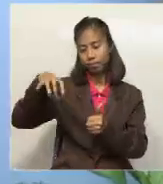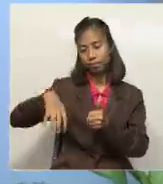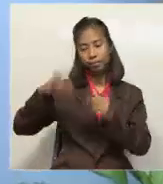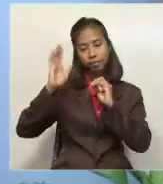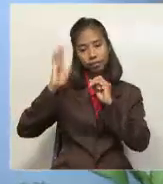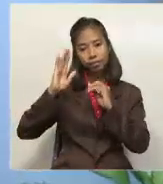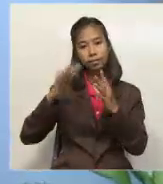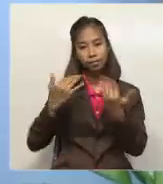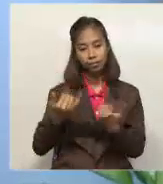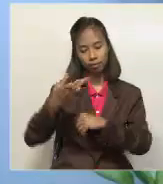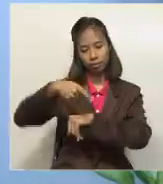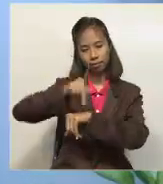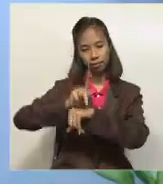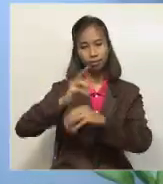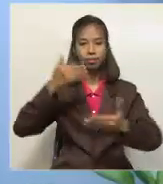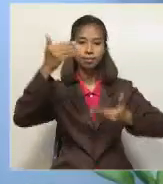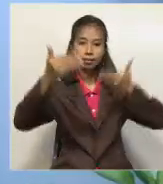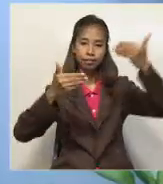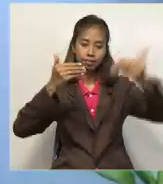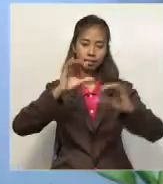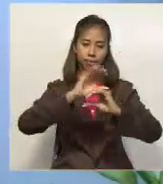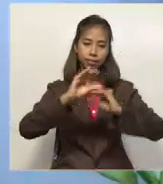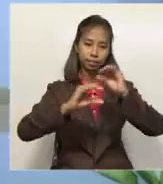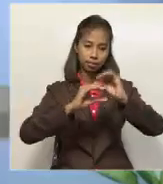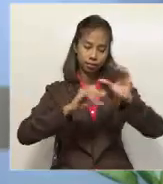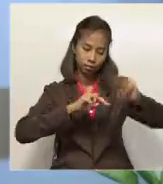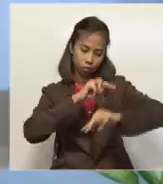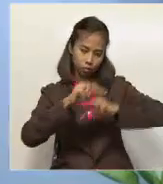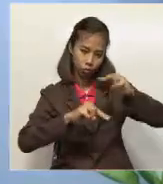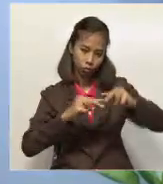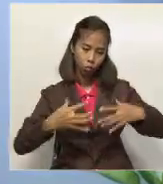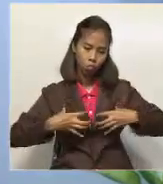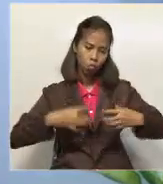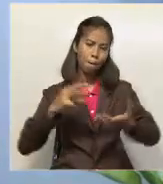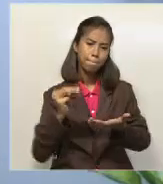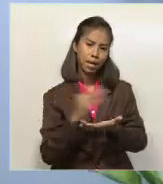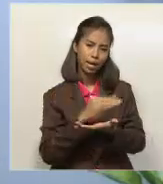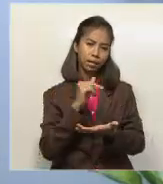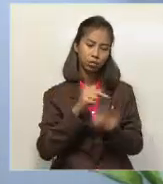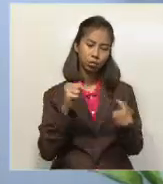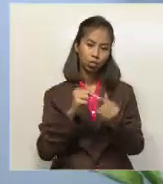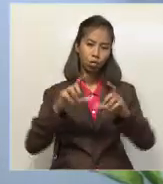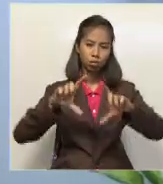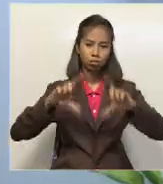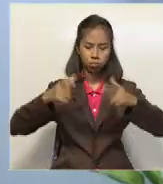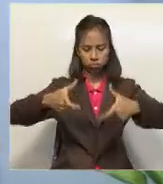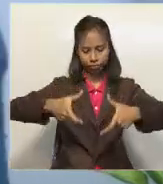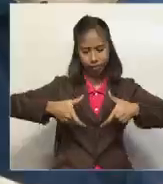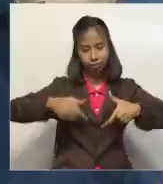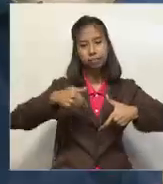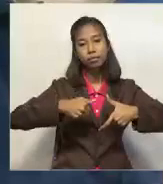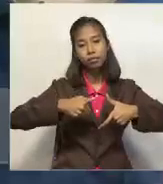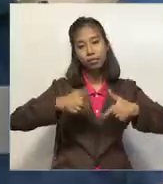ชาสัมพันธ์เป็นประธานเปิดกิจกรรมตามโครงการคัดกรองมะเร็งเต้านมโดยเครื่องเอ็กซเรย์เต้านมเคลื่อน